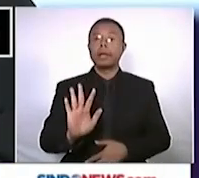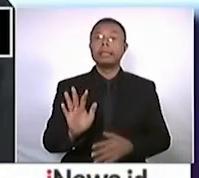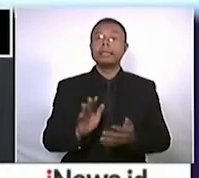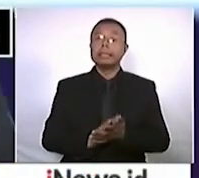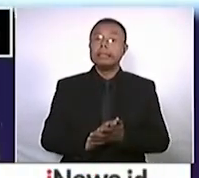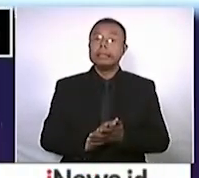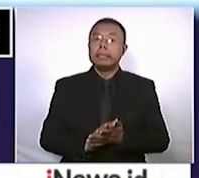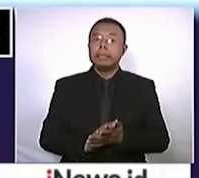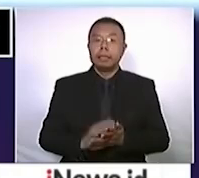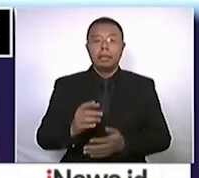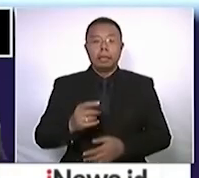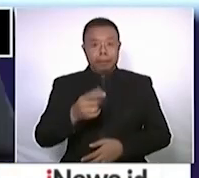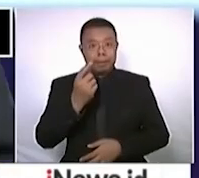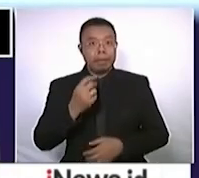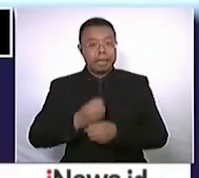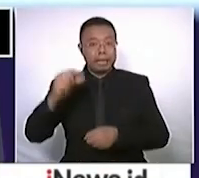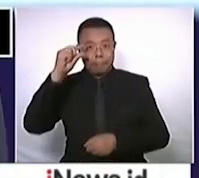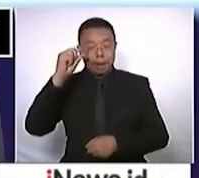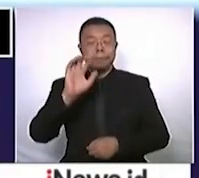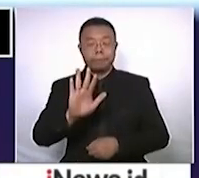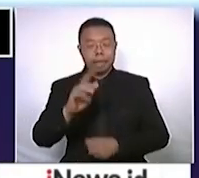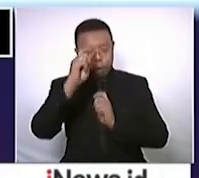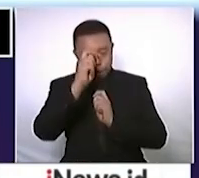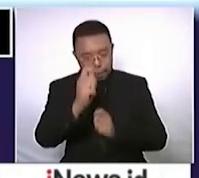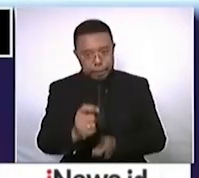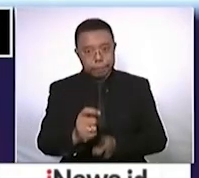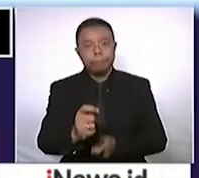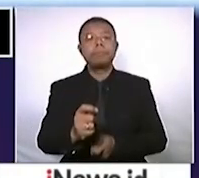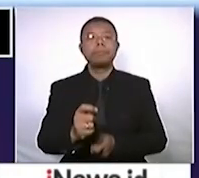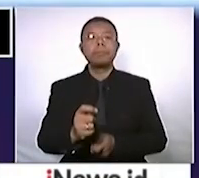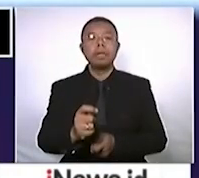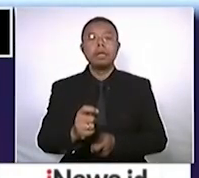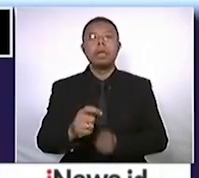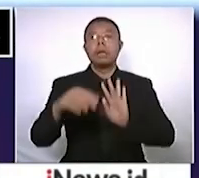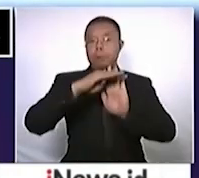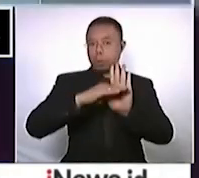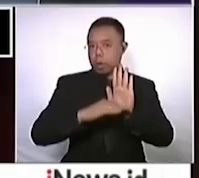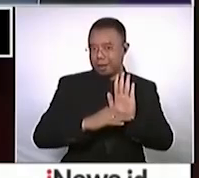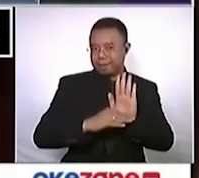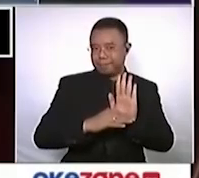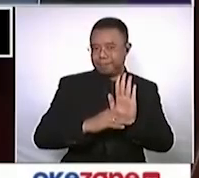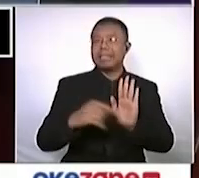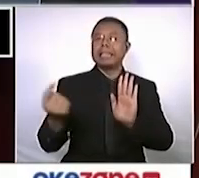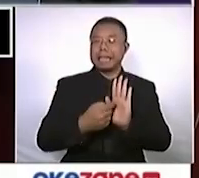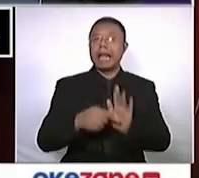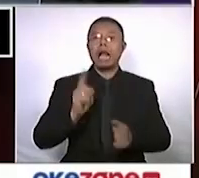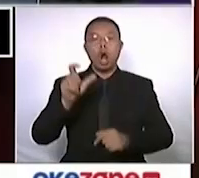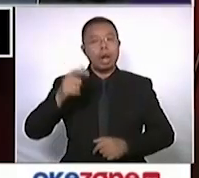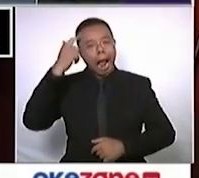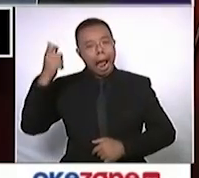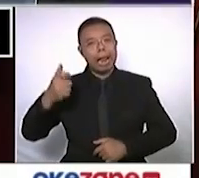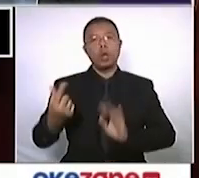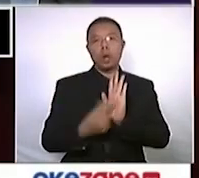Baik, Mas Gibran yang terhormat, regulasi itu kalau